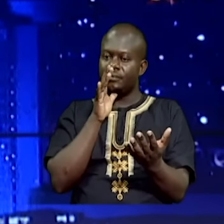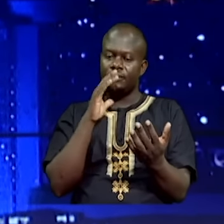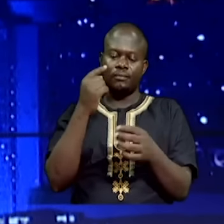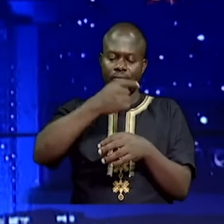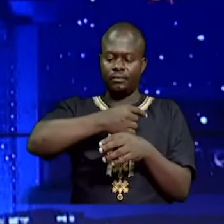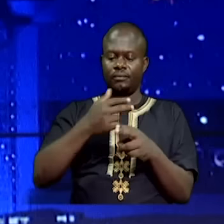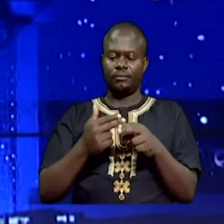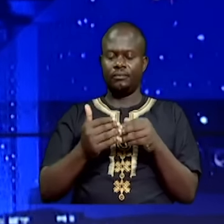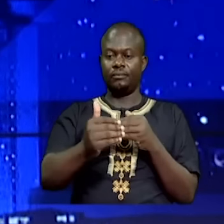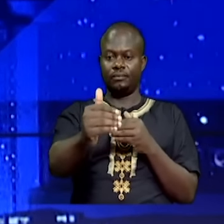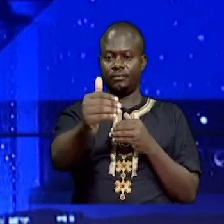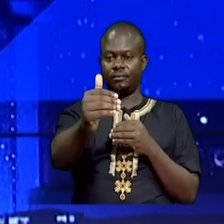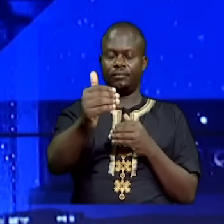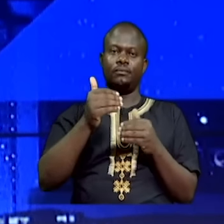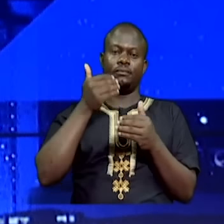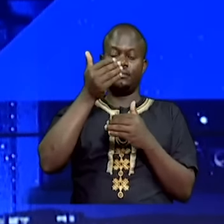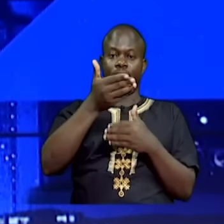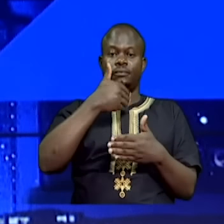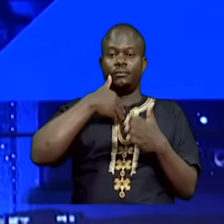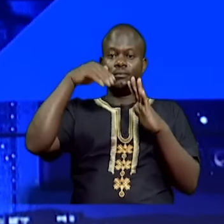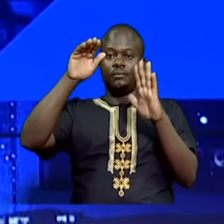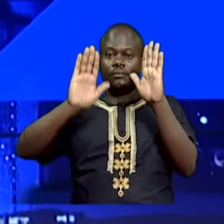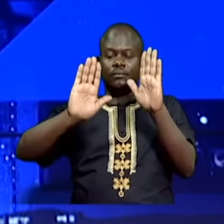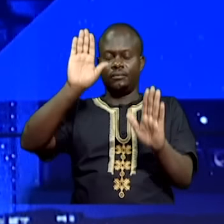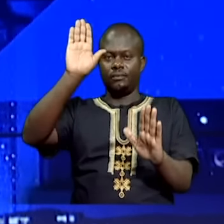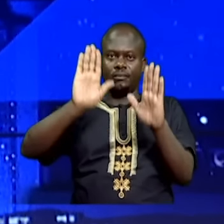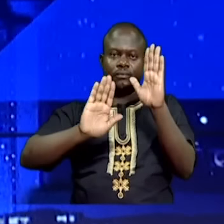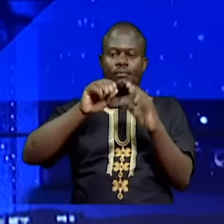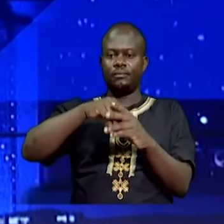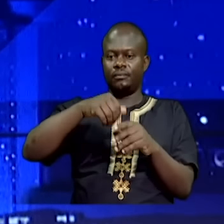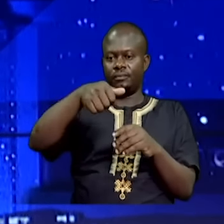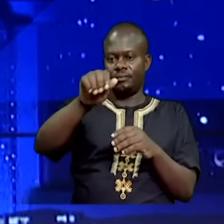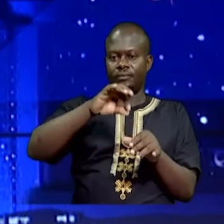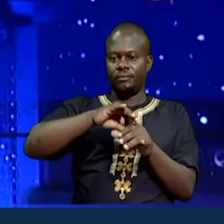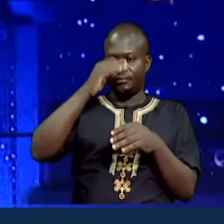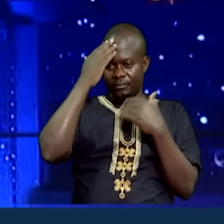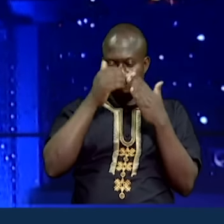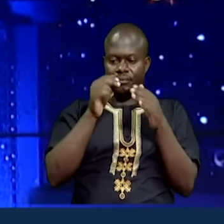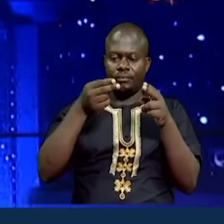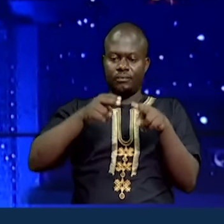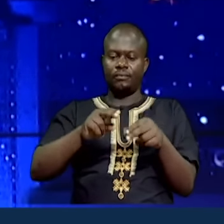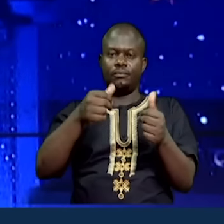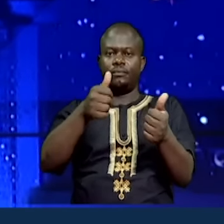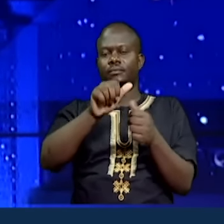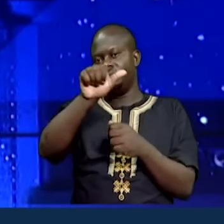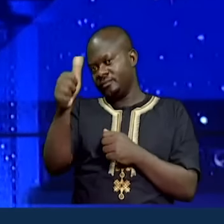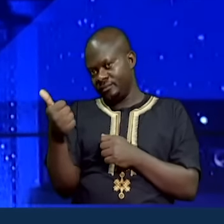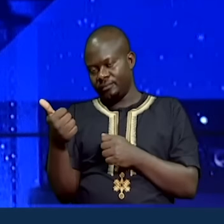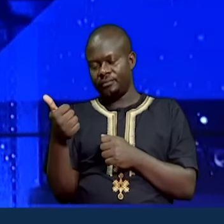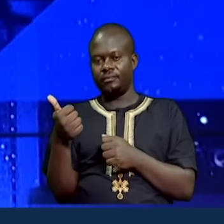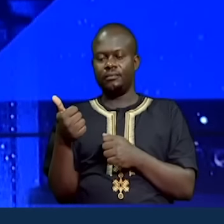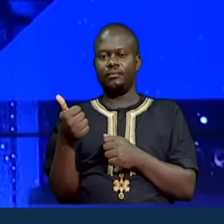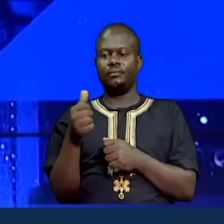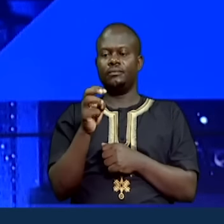minsi iri imbere bakagira uruhare muri ayo matora kugira ngo agende neza. Ibindi kuri iyi nkuru